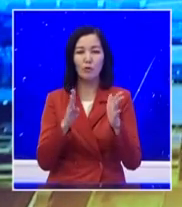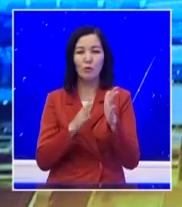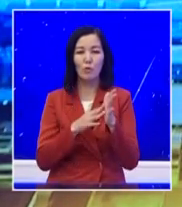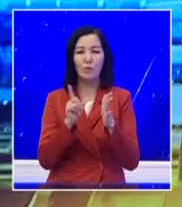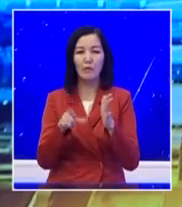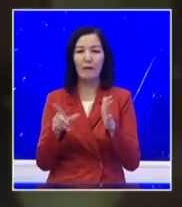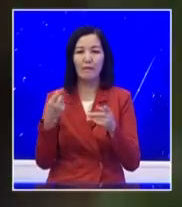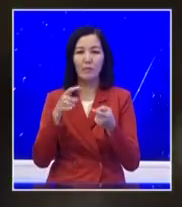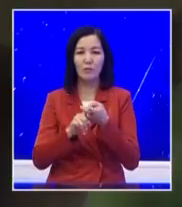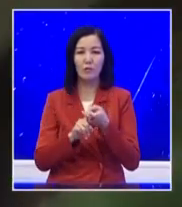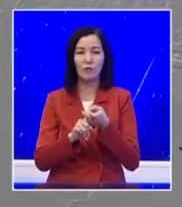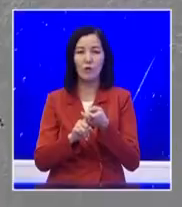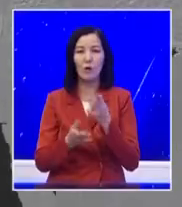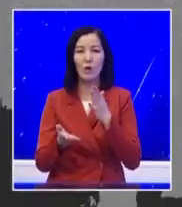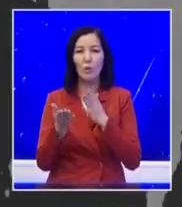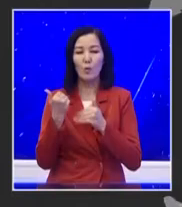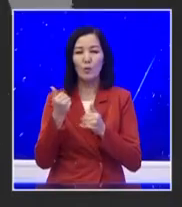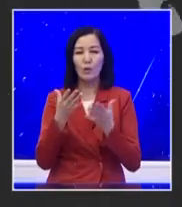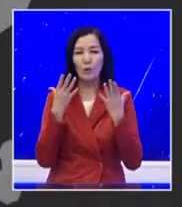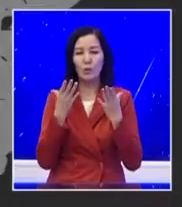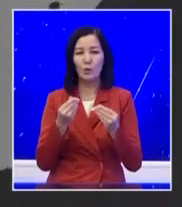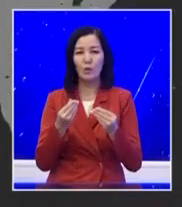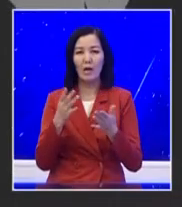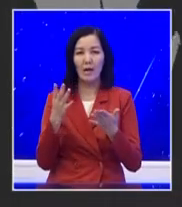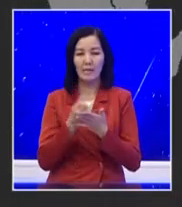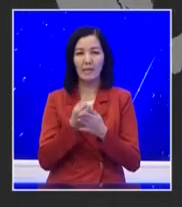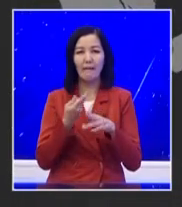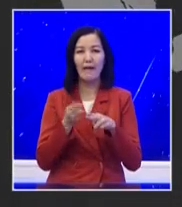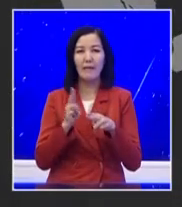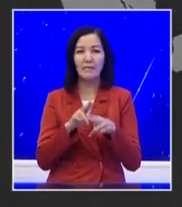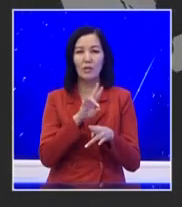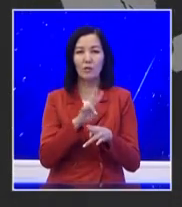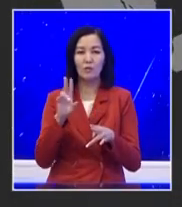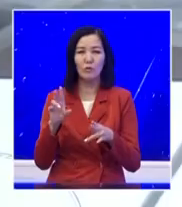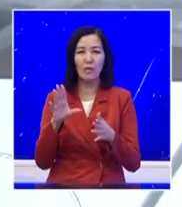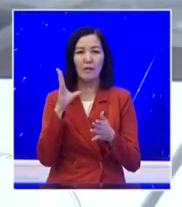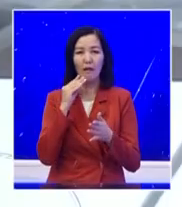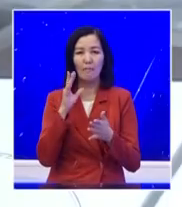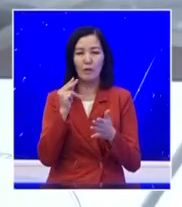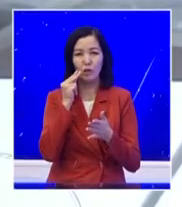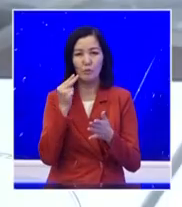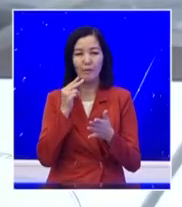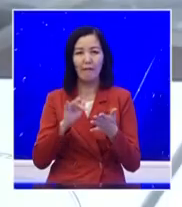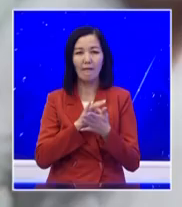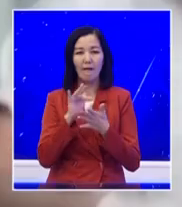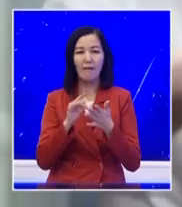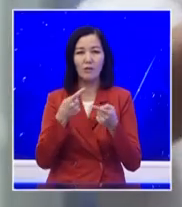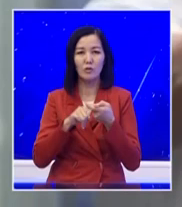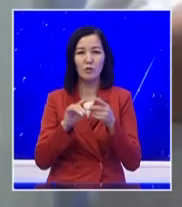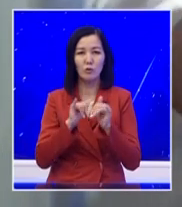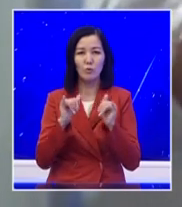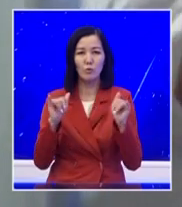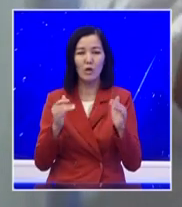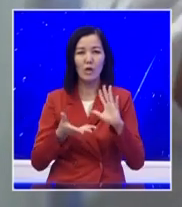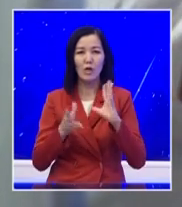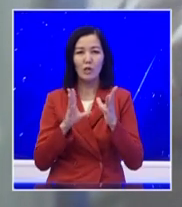түсті. Бұл көрсеткіштер өткен тәулікте анықталды. Әсіресе Нұрсұлтан, Алматы, Шымкент қаласында инфекция жұқтыру қарқыны жоғары.